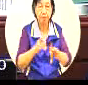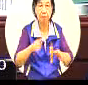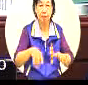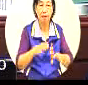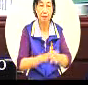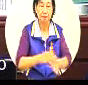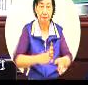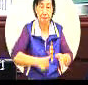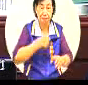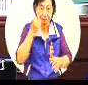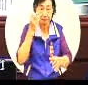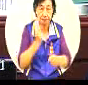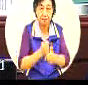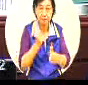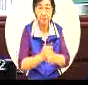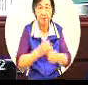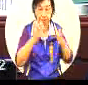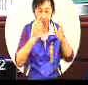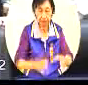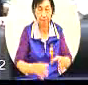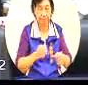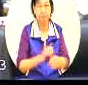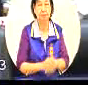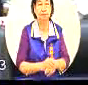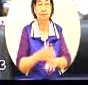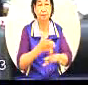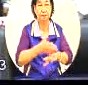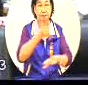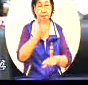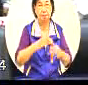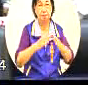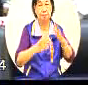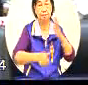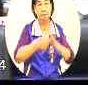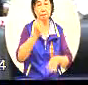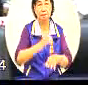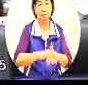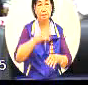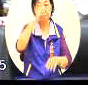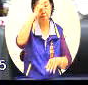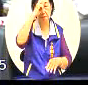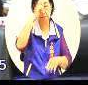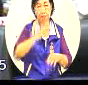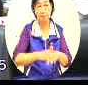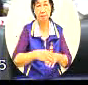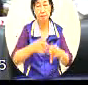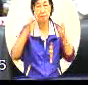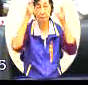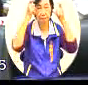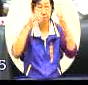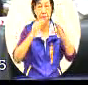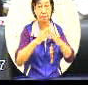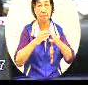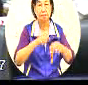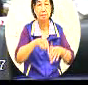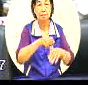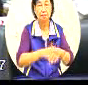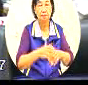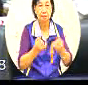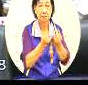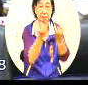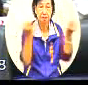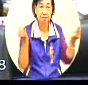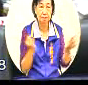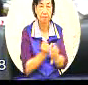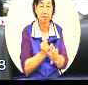先找几个点来做好吗？ 好，感谢市长。我们希望未来高雄市的这个妇幼哦，行人都能在高雄